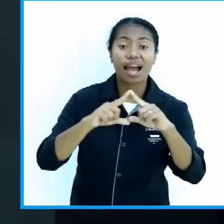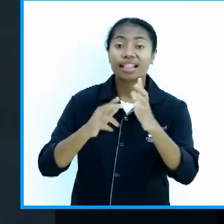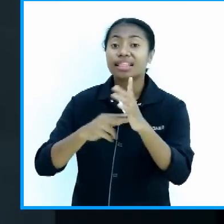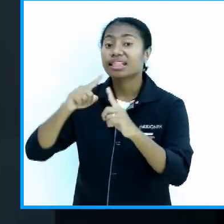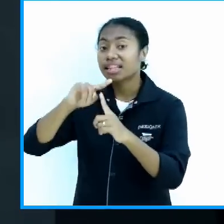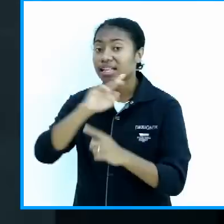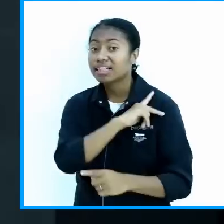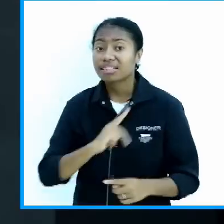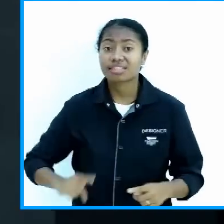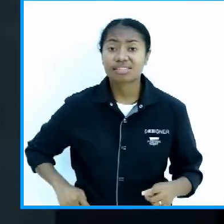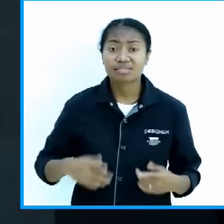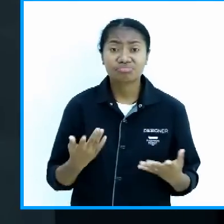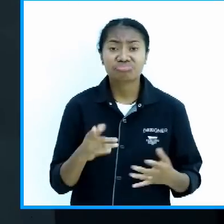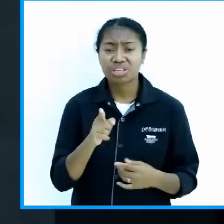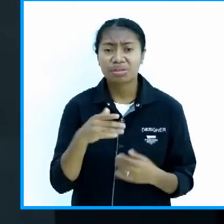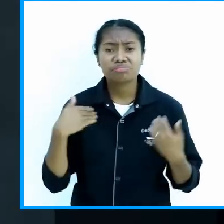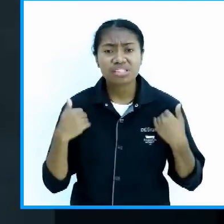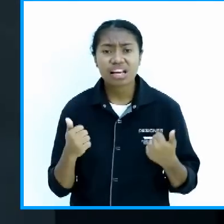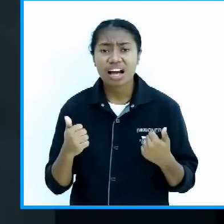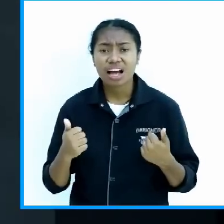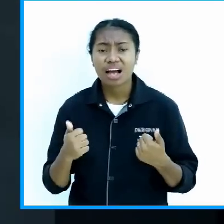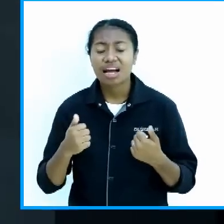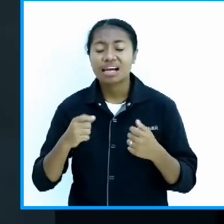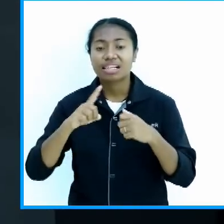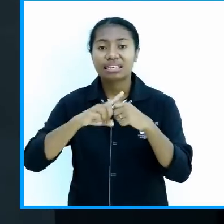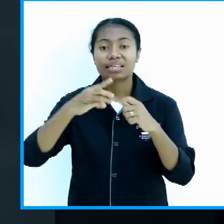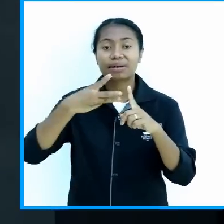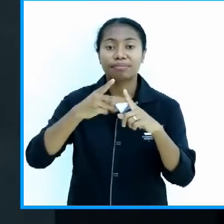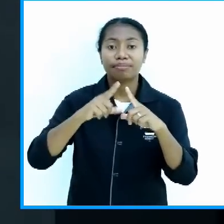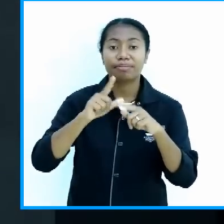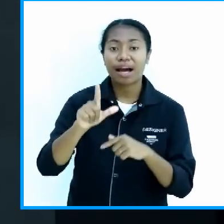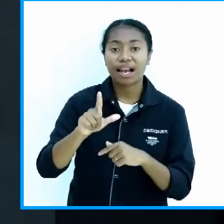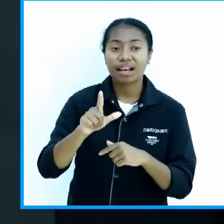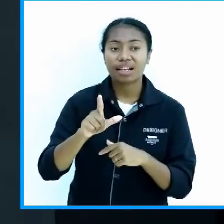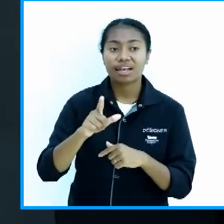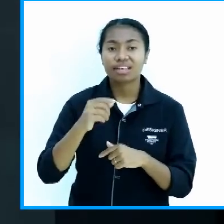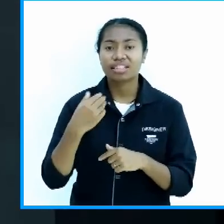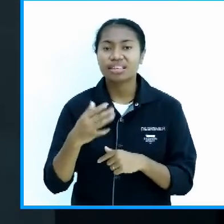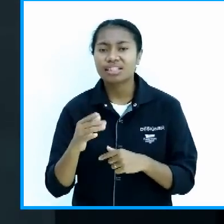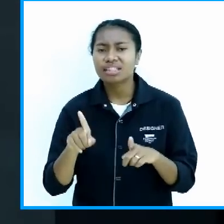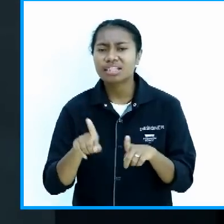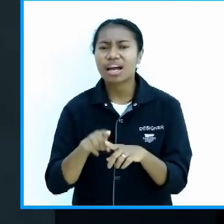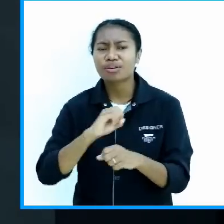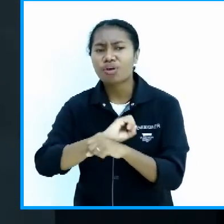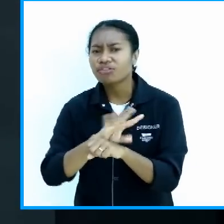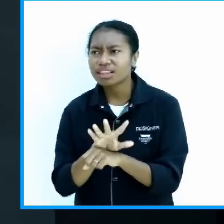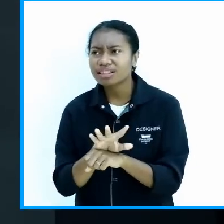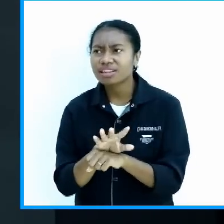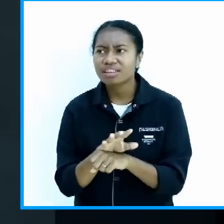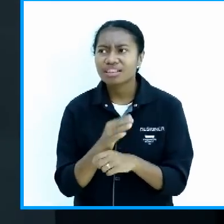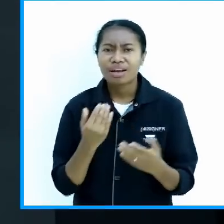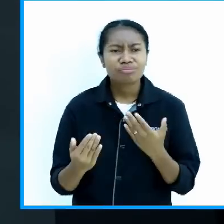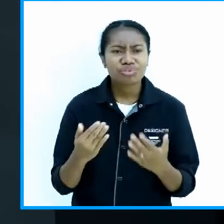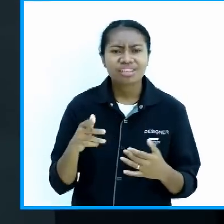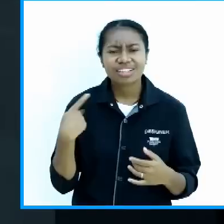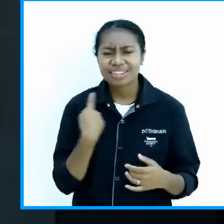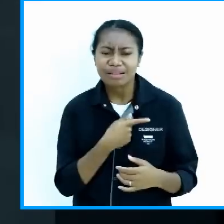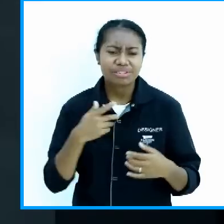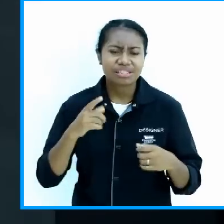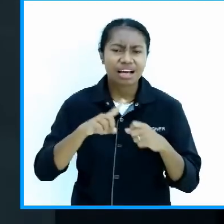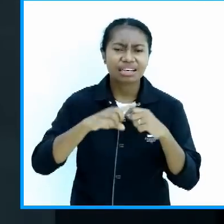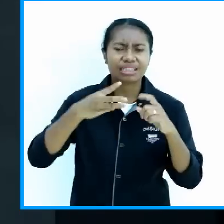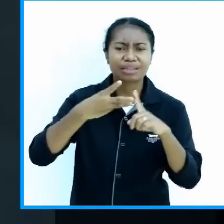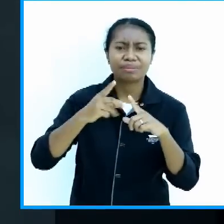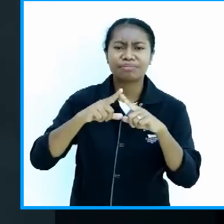mungkinkah dia jadi kebal terhadap COVID? Tidak mungkin. Yang mungkin justru kita kebal dengan antikris. Ya seandainya kita kebal dengan antikris karena